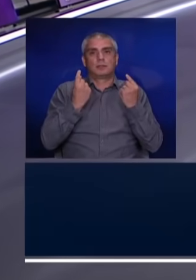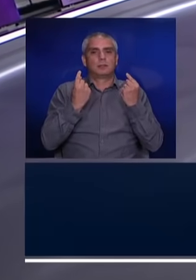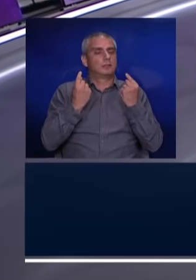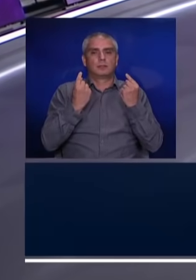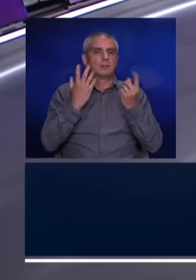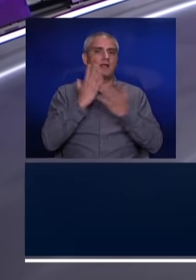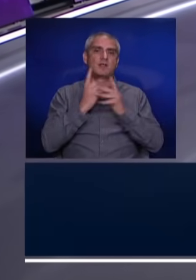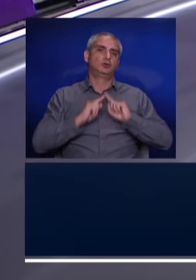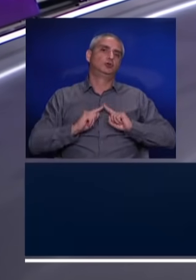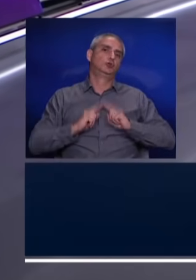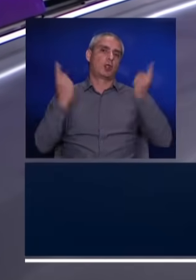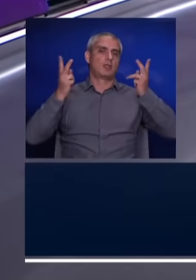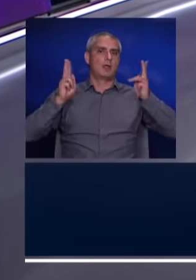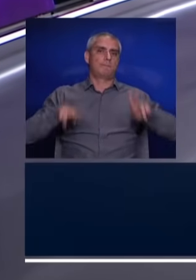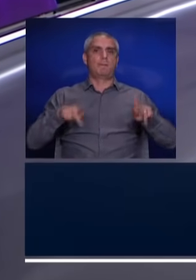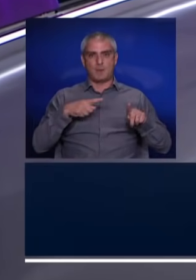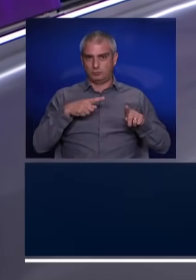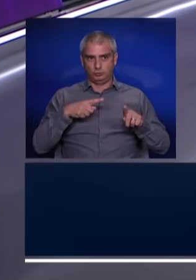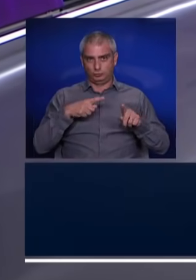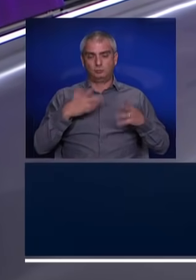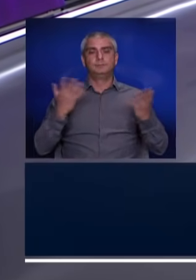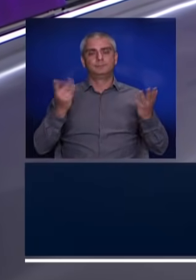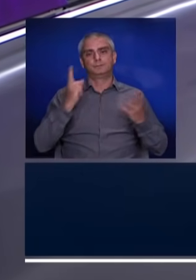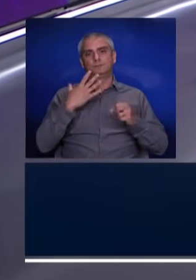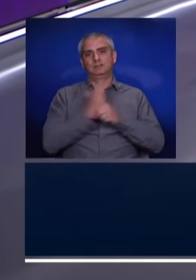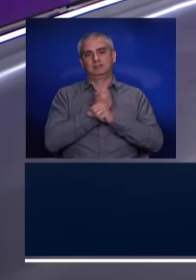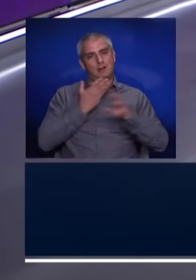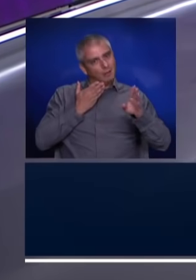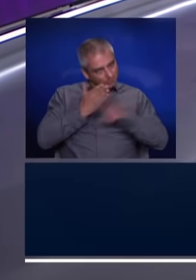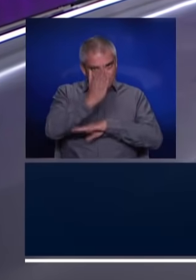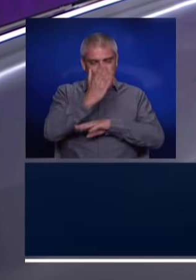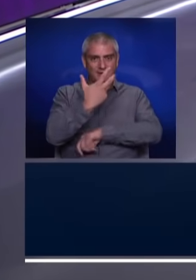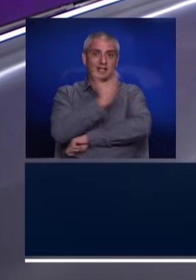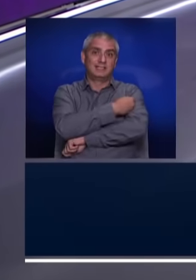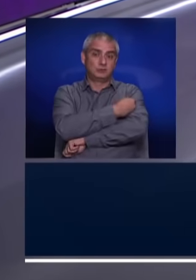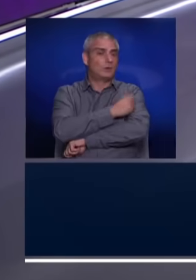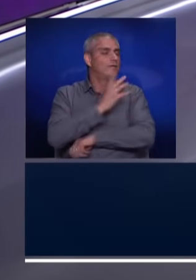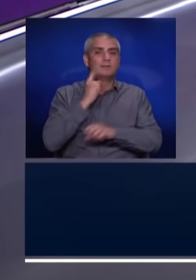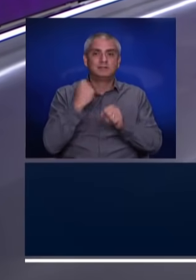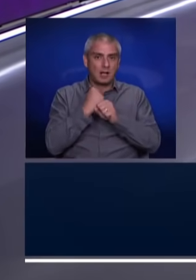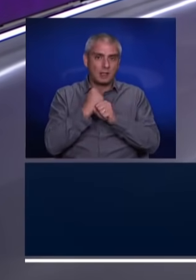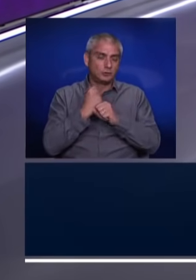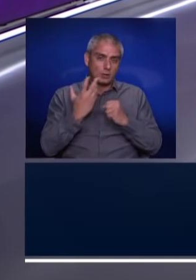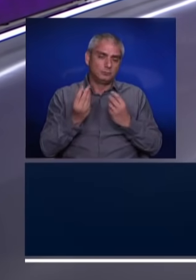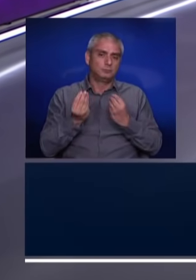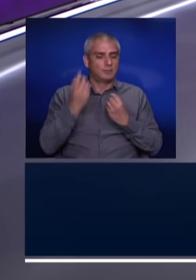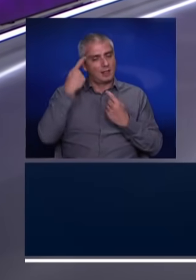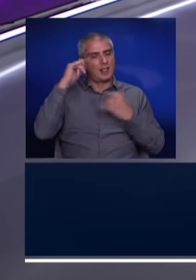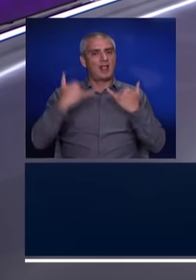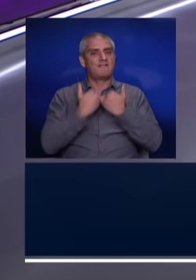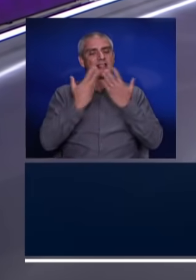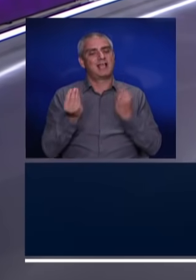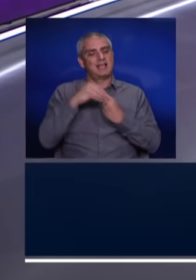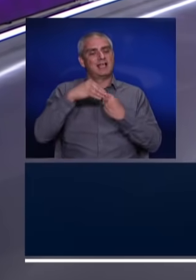יהיה שונה במידה כזאת שהוא יצליח לחמוק מהחיסון. ואז מה שצריך לעשות בעצם לפתח עדכון